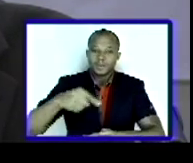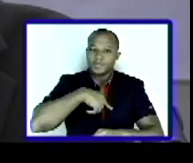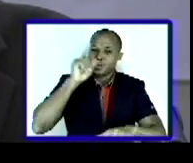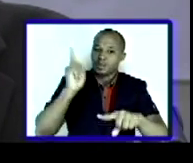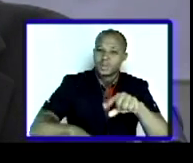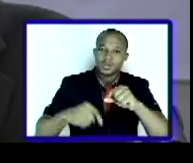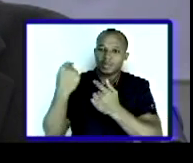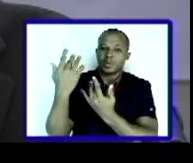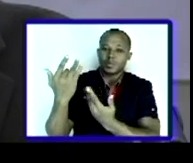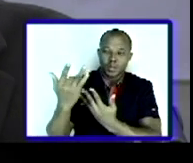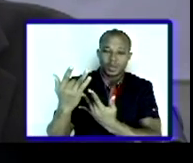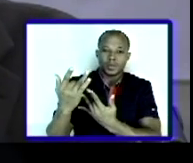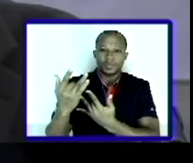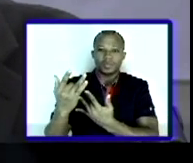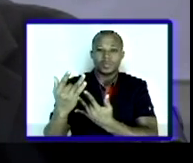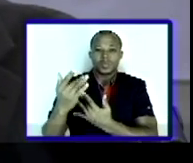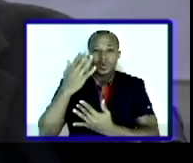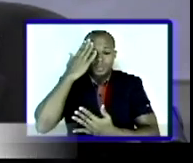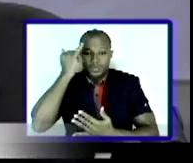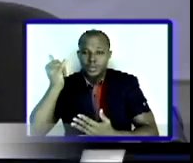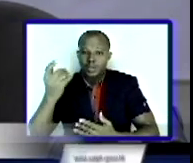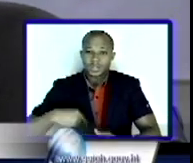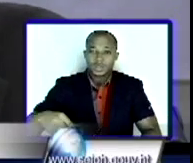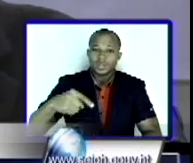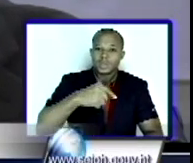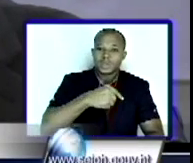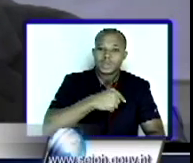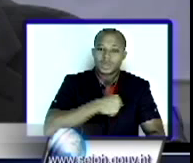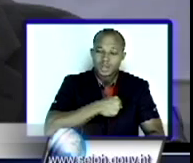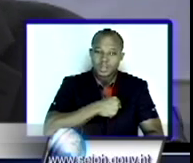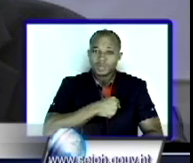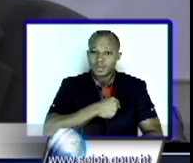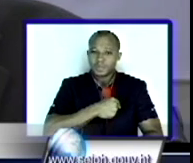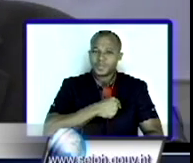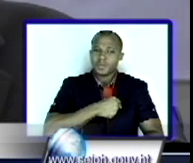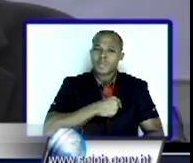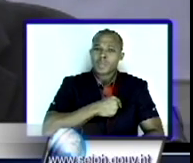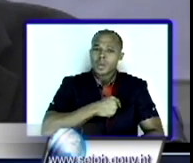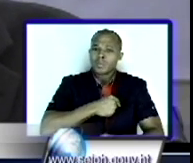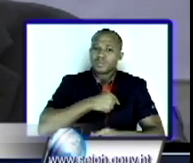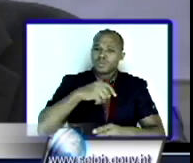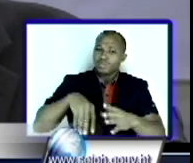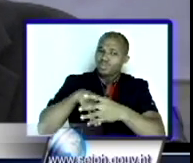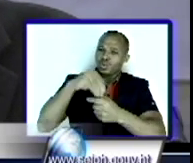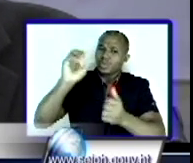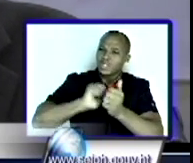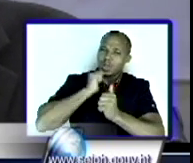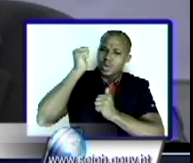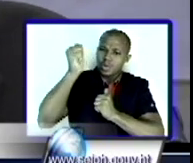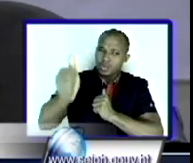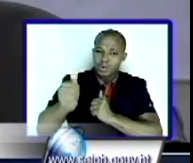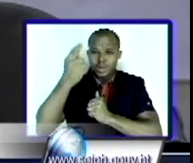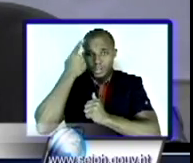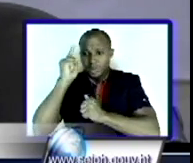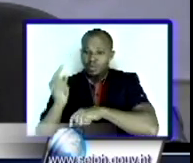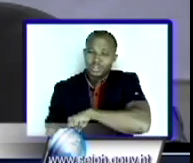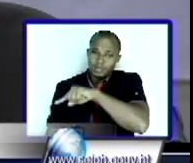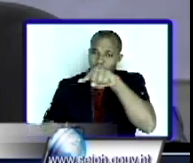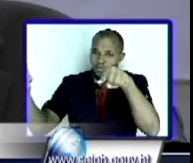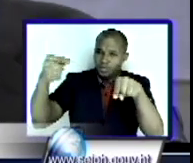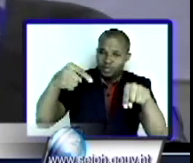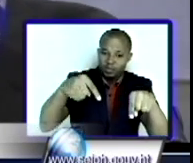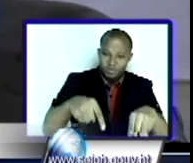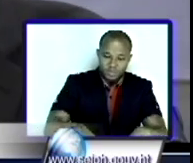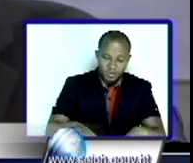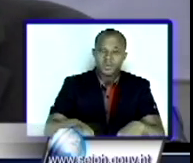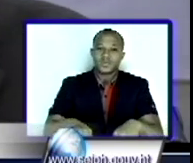attendre. C'est pourquoi, d'ailleurs, j'ai dû faire 400 km ce matin pour m'assurer que